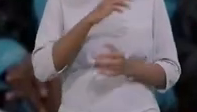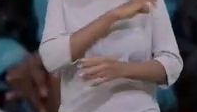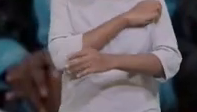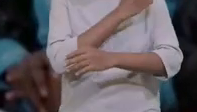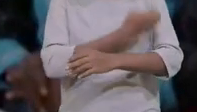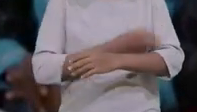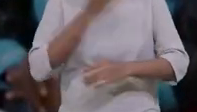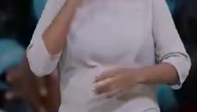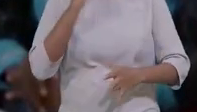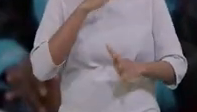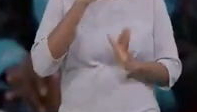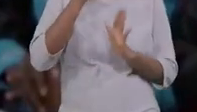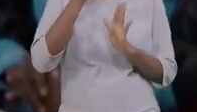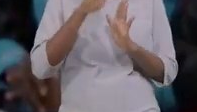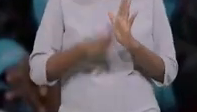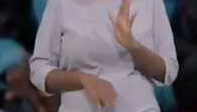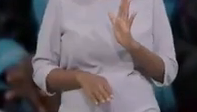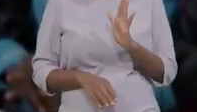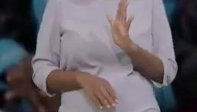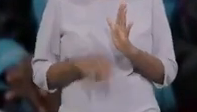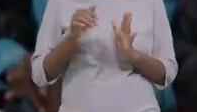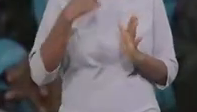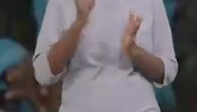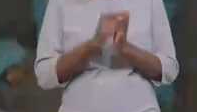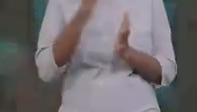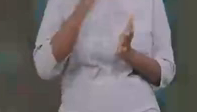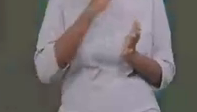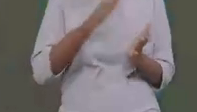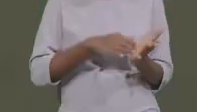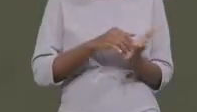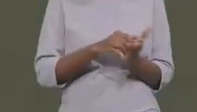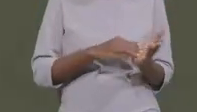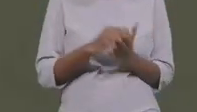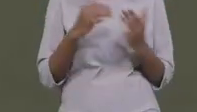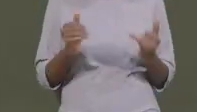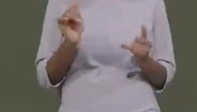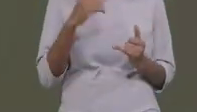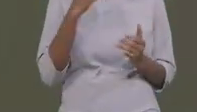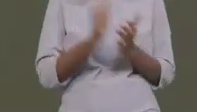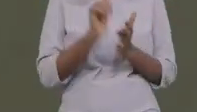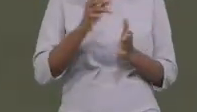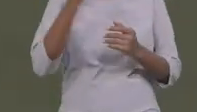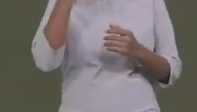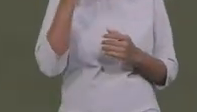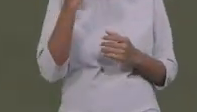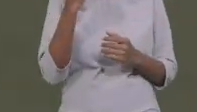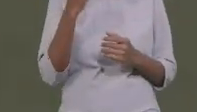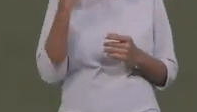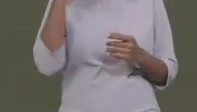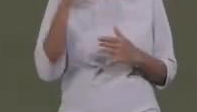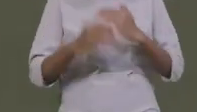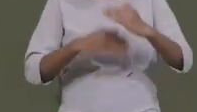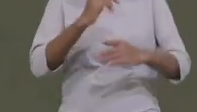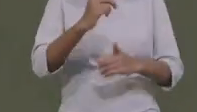que ton énergie doit être diminuée, ils disent qu'il doit être faible maintenant. Il dit qu'ils